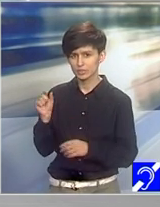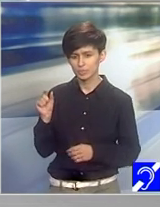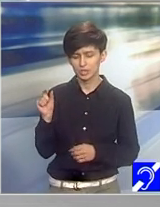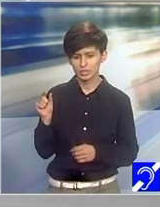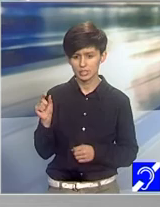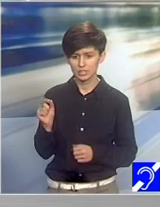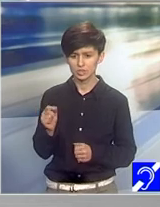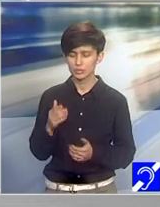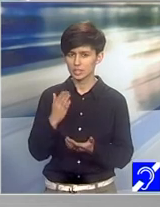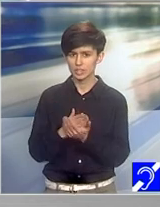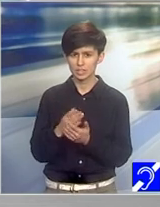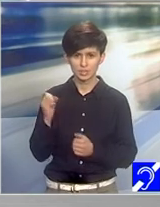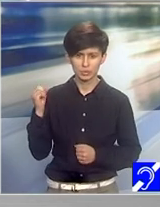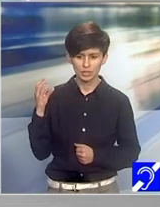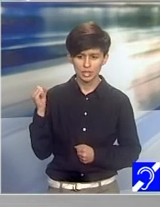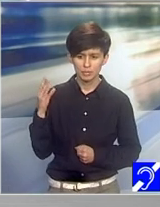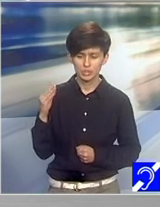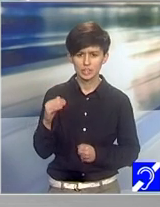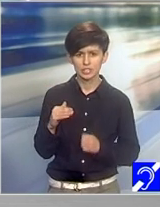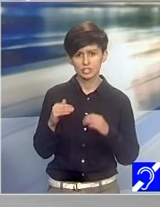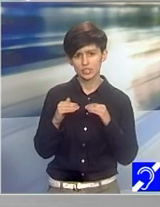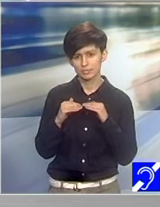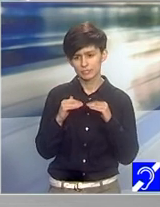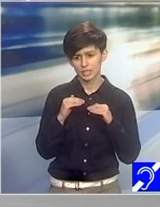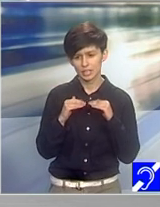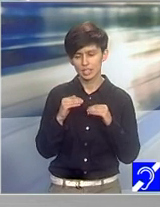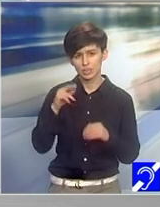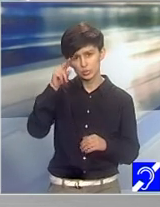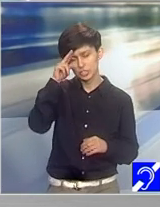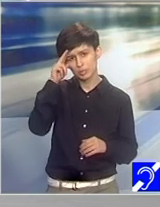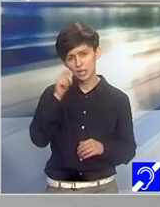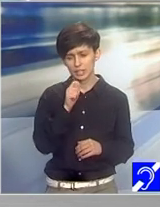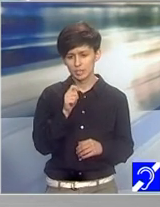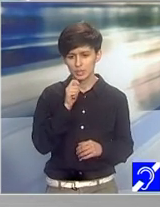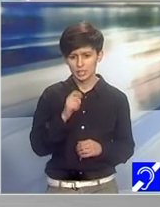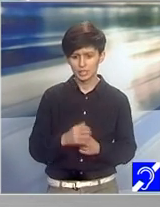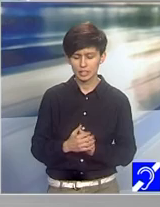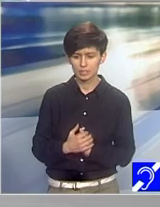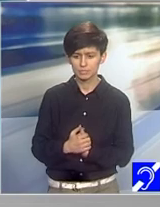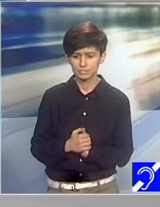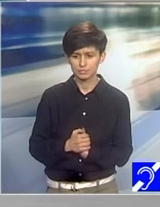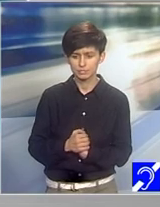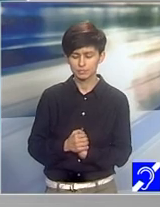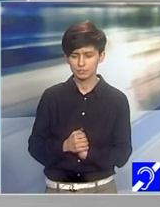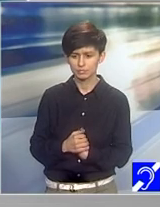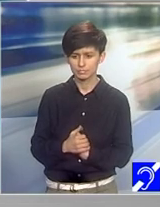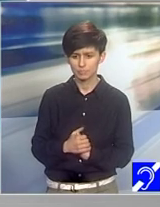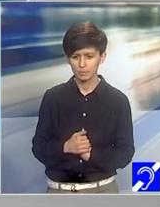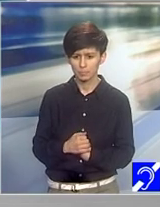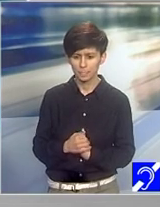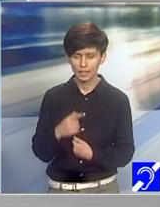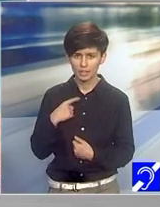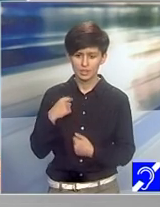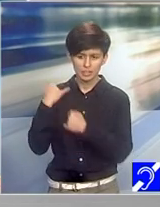Sibiu, drepturi politice egale cu maghiarii, germanii. E și istoria unor suferinți, fără doar și poate, sau